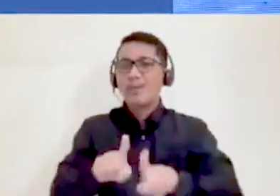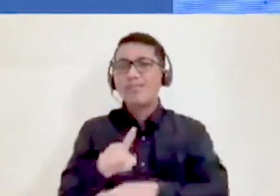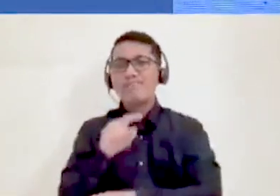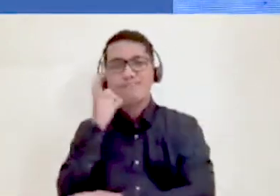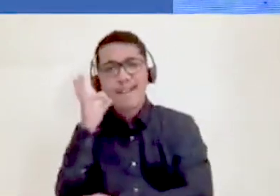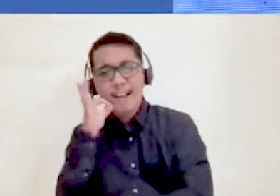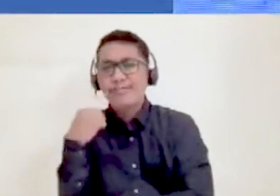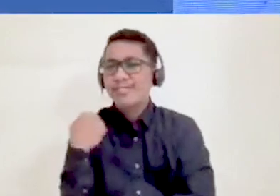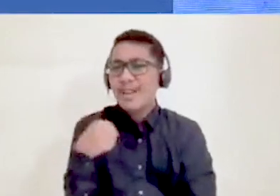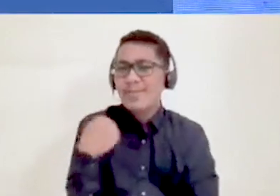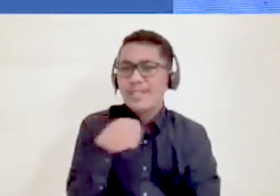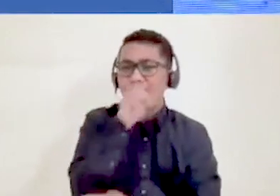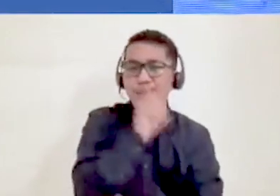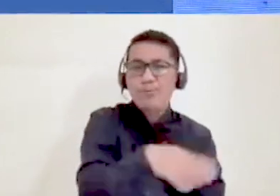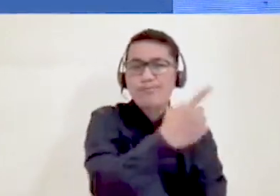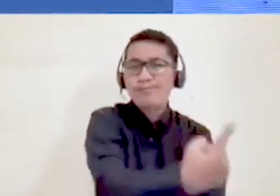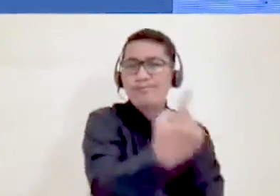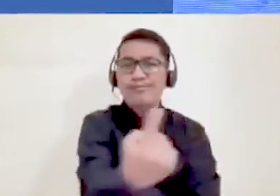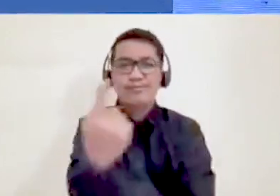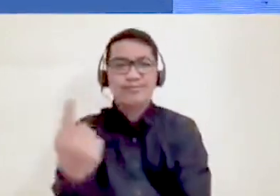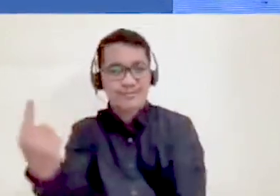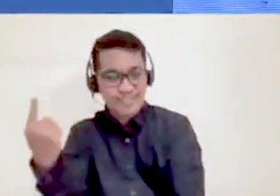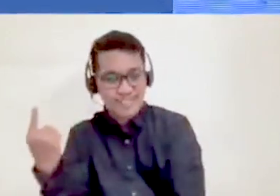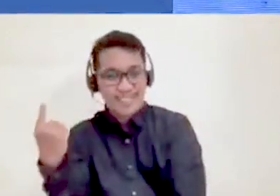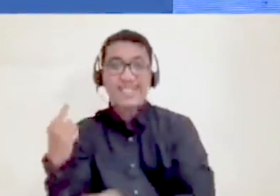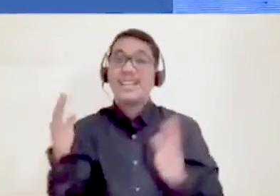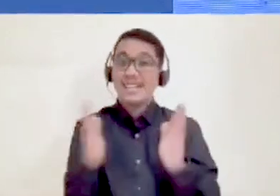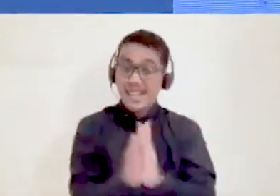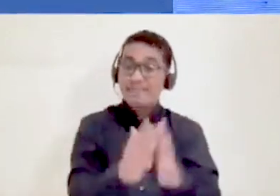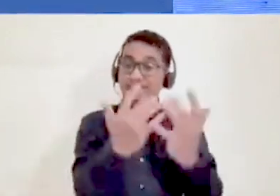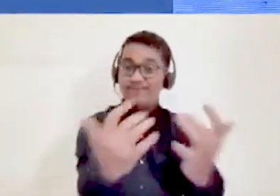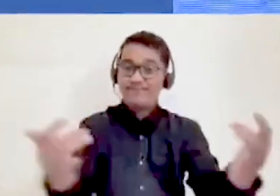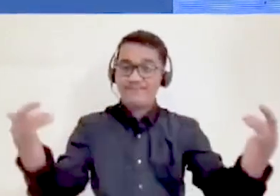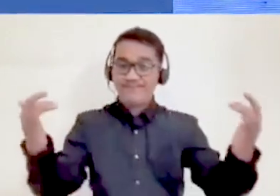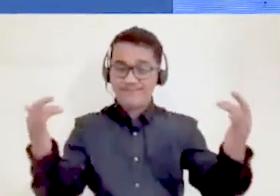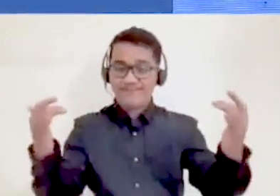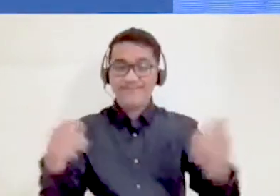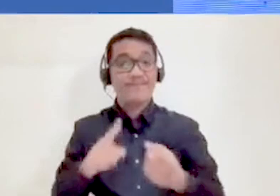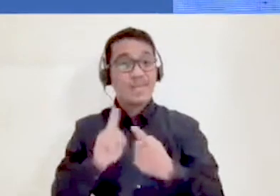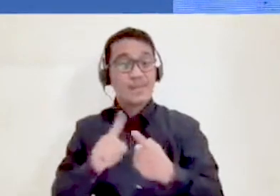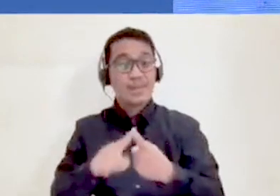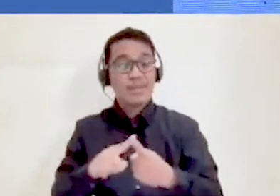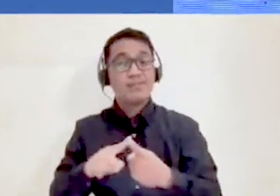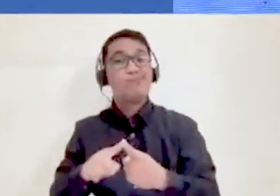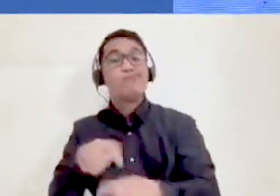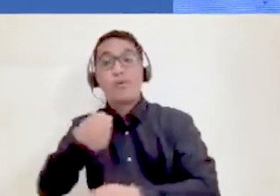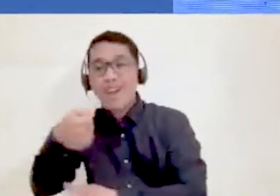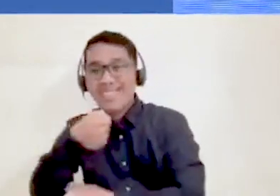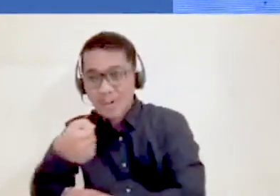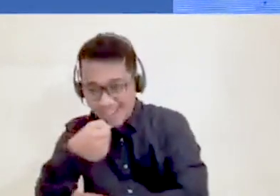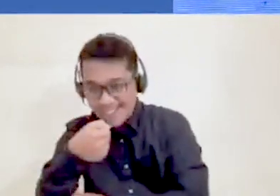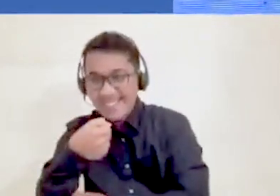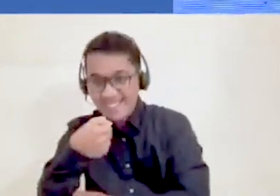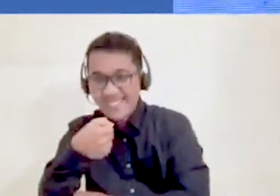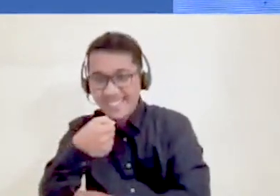menyebutkan satu persatu serta hadirin sekalian rekan-rekan wartawan yang tentu pagi